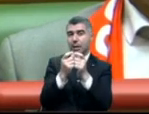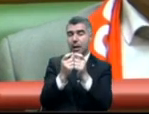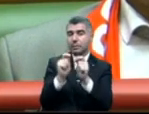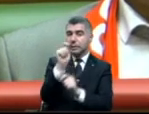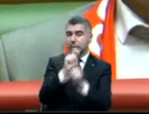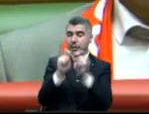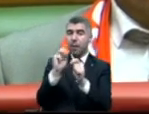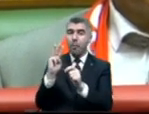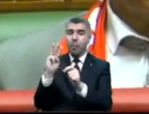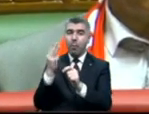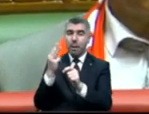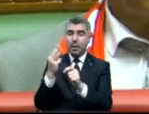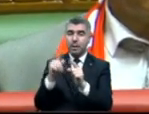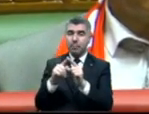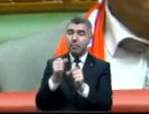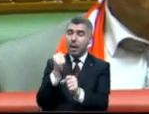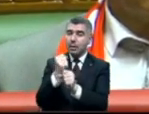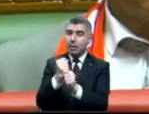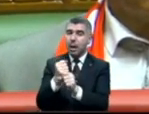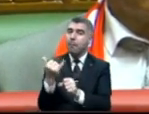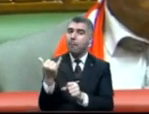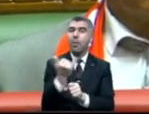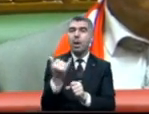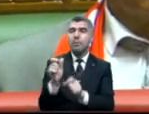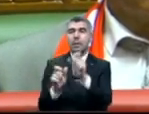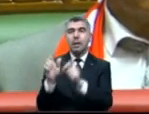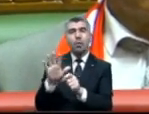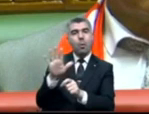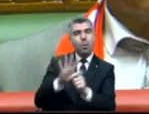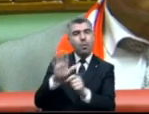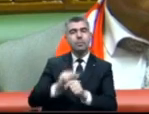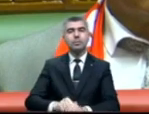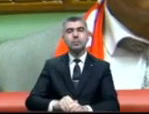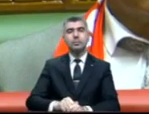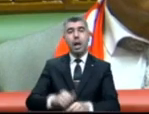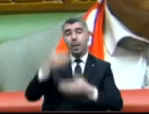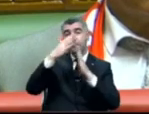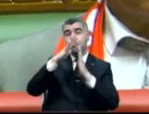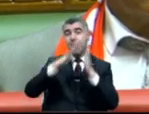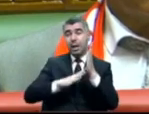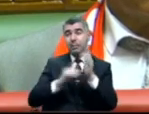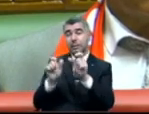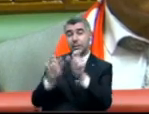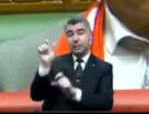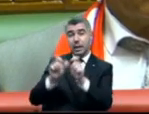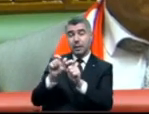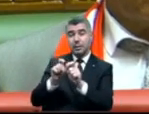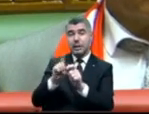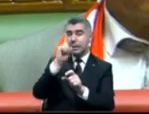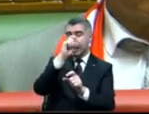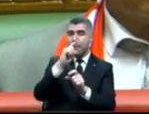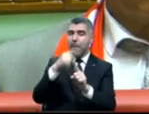وطنية وإعادة تشغيل ديالها أصبح مطلب شعبي آني. السيدة الوزيرة، الشعب المغربي اكتوى باللهيب ديال الأسعار